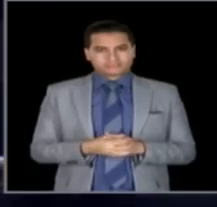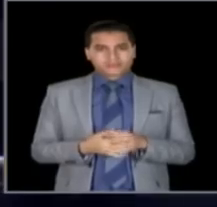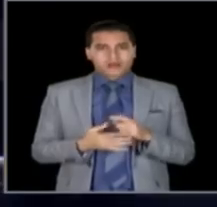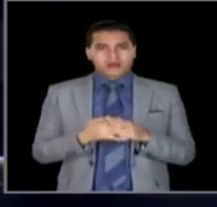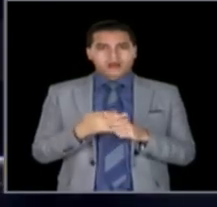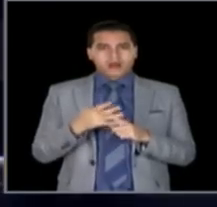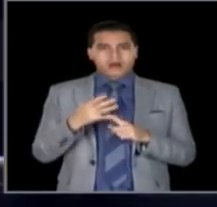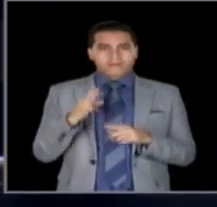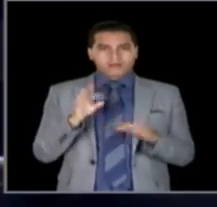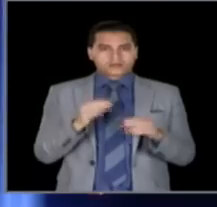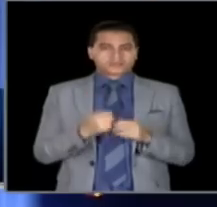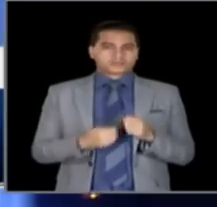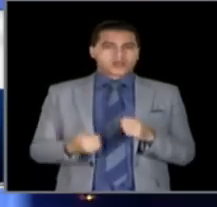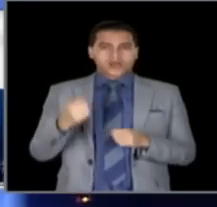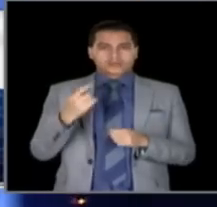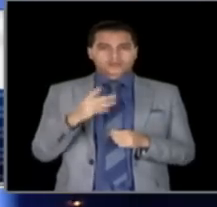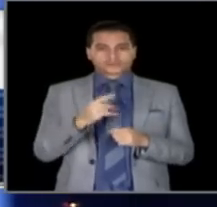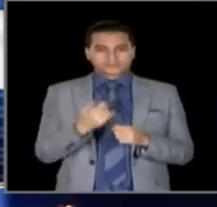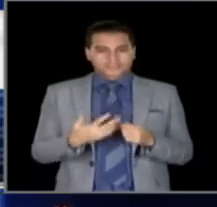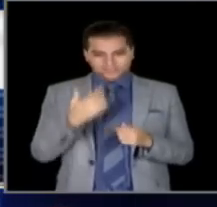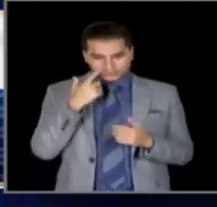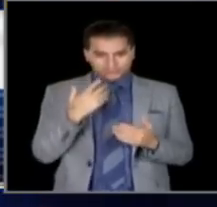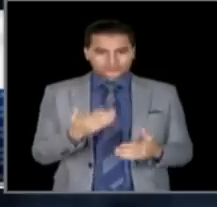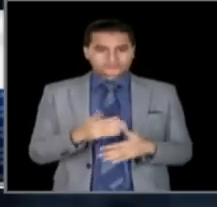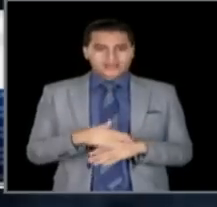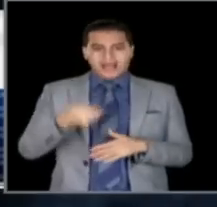اربع اختيارات بزائد 10 او ناقص 5.